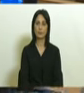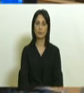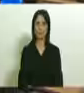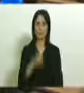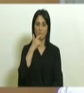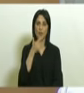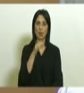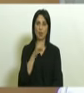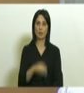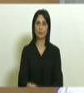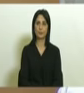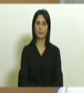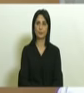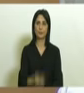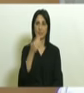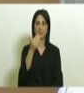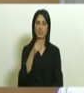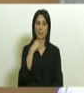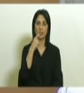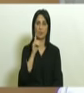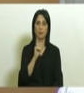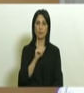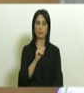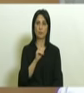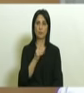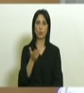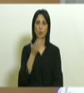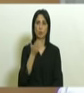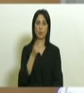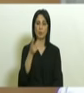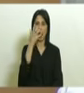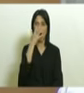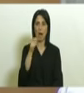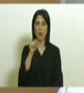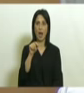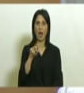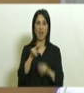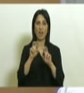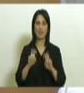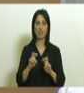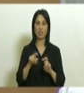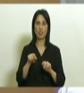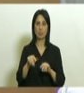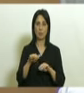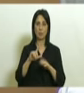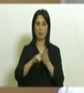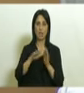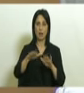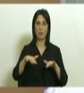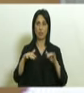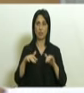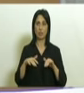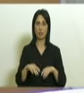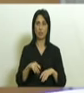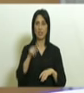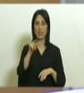ბატონო გიორგი, თქვენ ბრძანეთ რომ თურმე იმღამეს აი აქ ვიჯექით ჩვენ ამ დარბაზში.